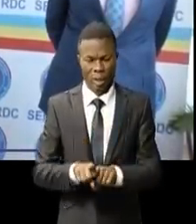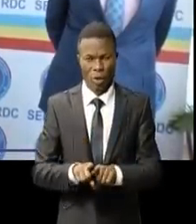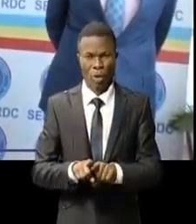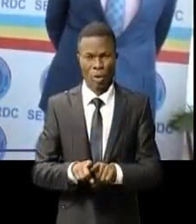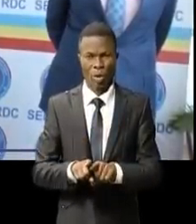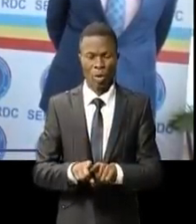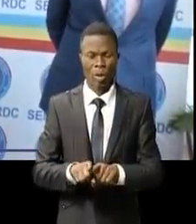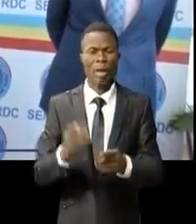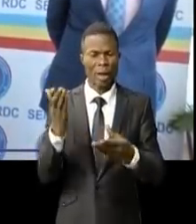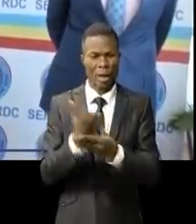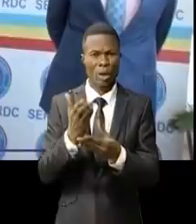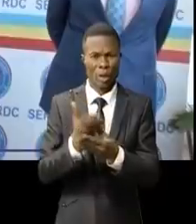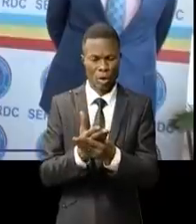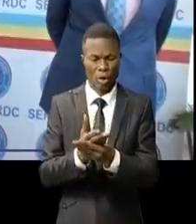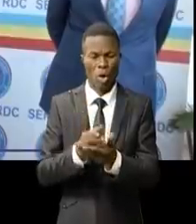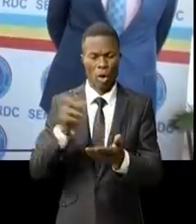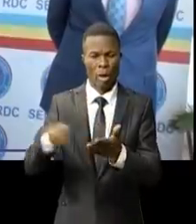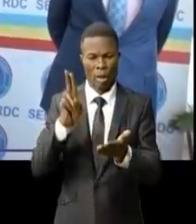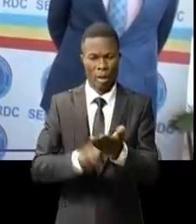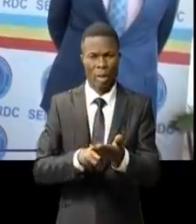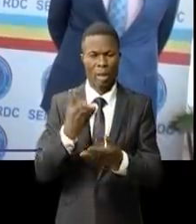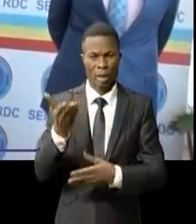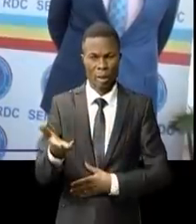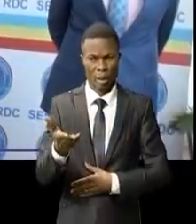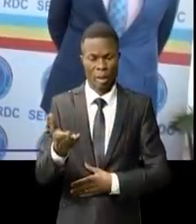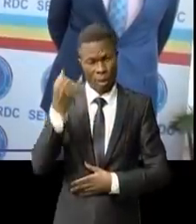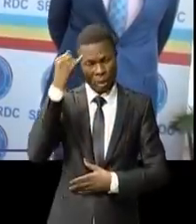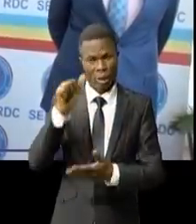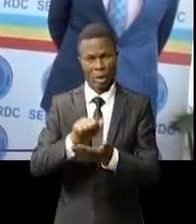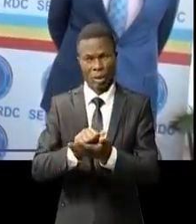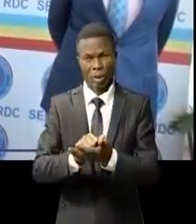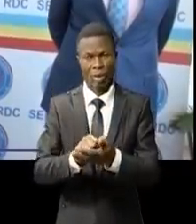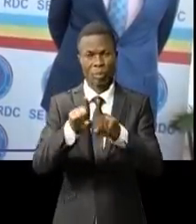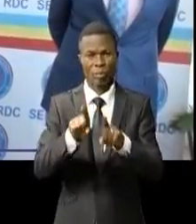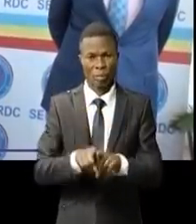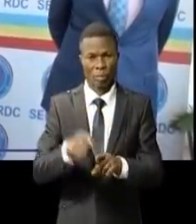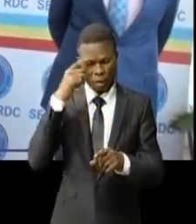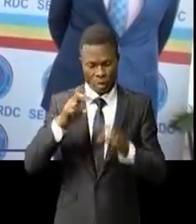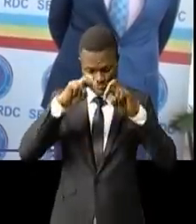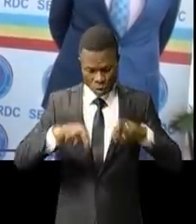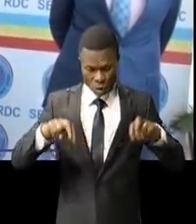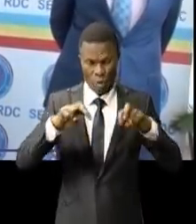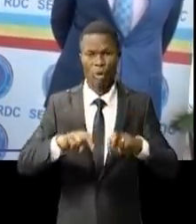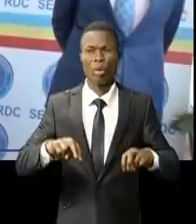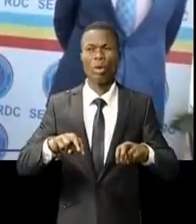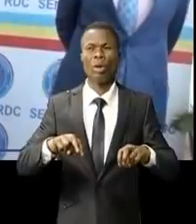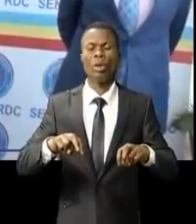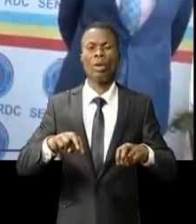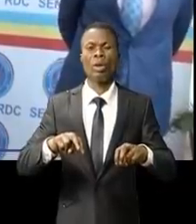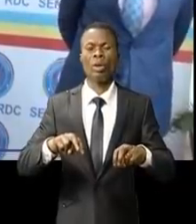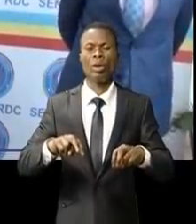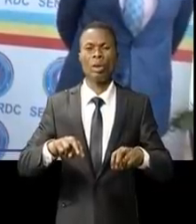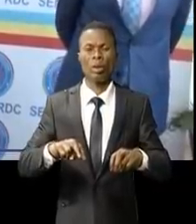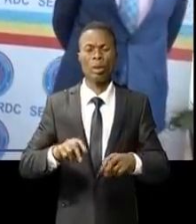un mémorandum d'entente qui avait été signé dans ce sens pour la recherche.